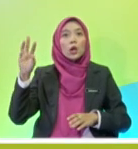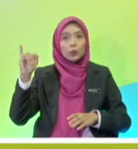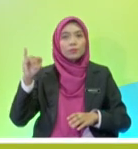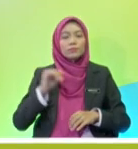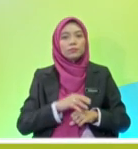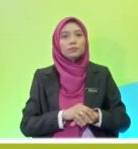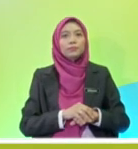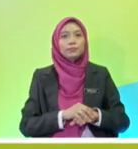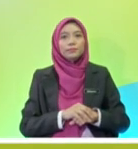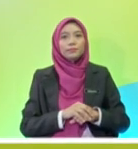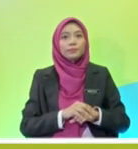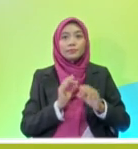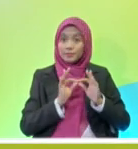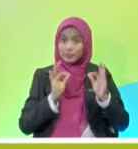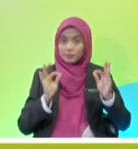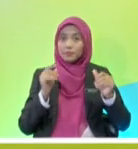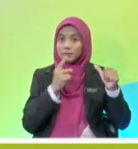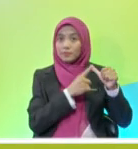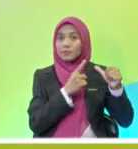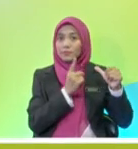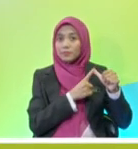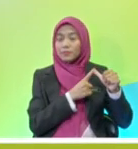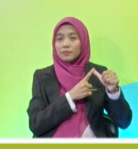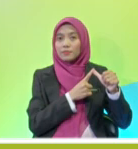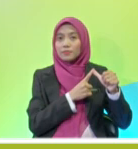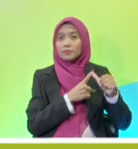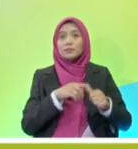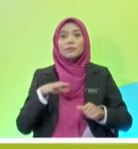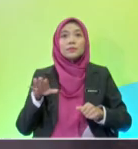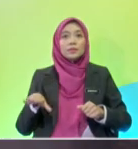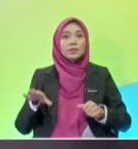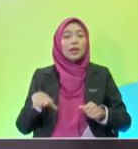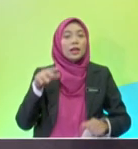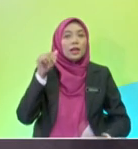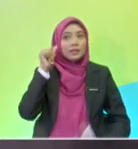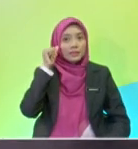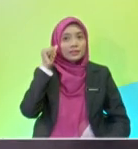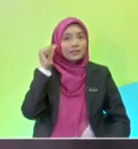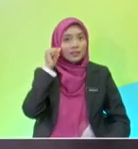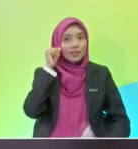kita akan minta adik Azra Oke